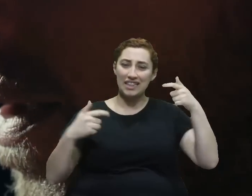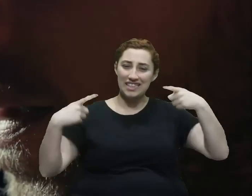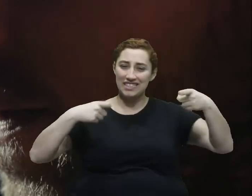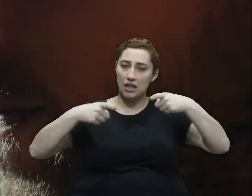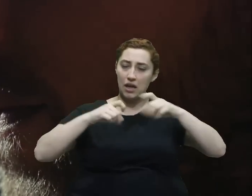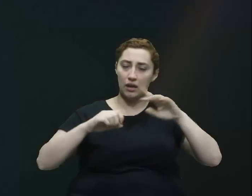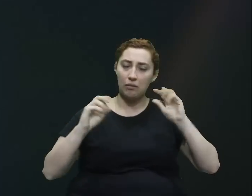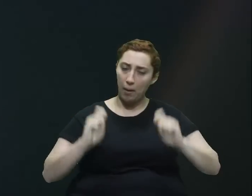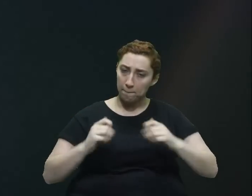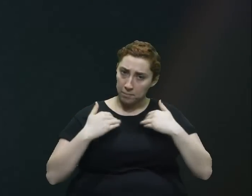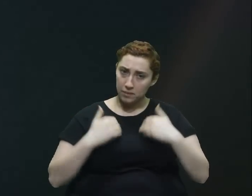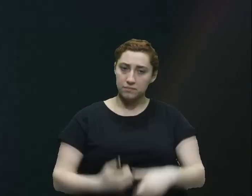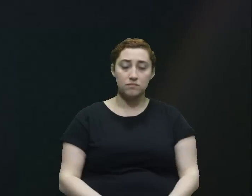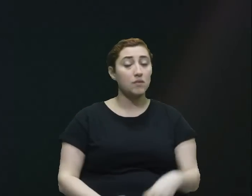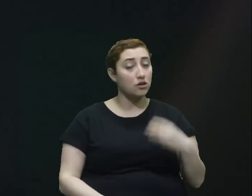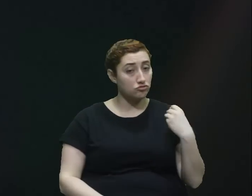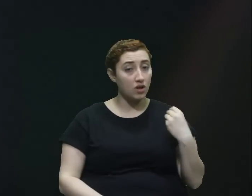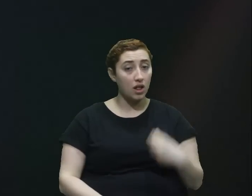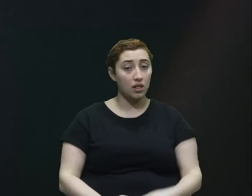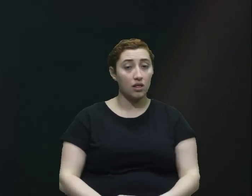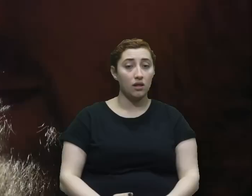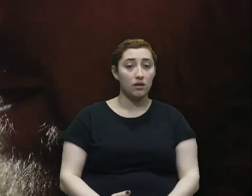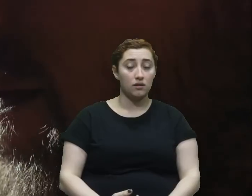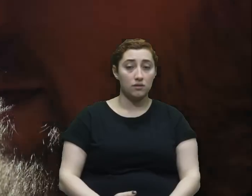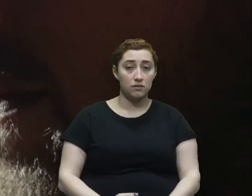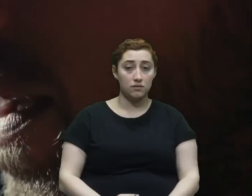nişancılar yerleştirdim. Güzel.